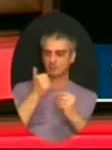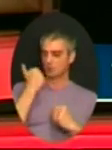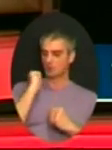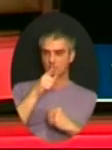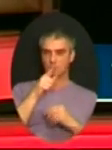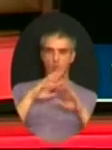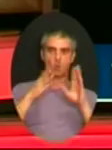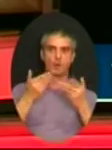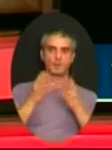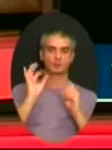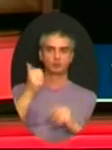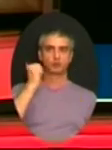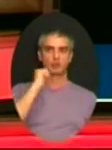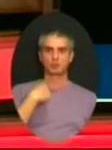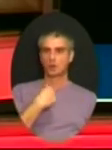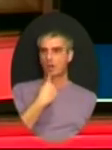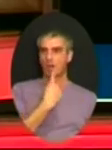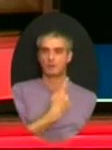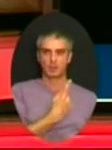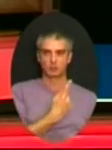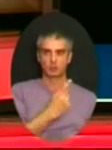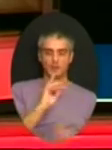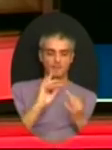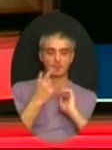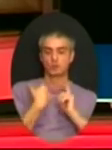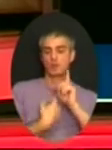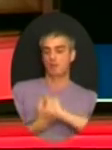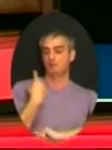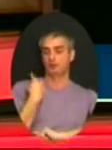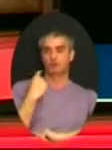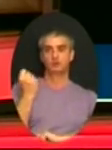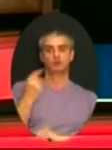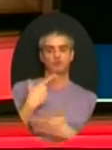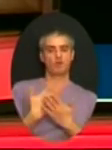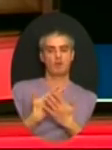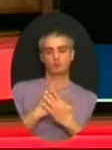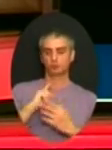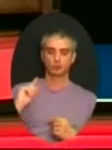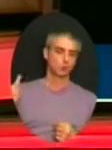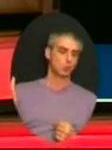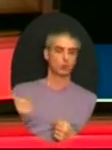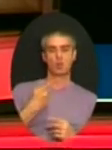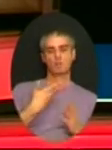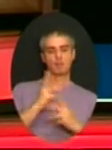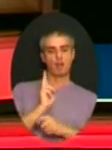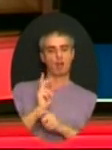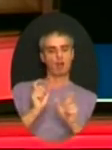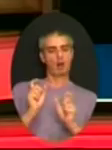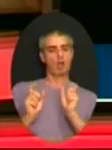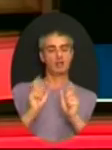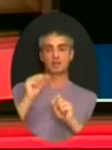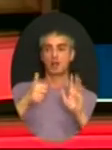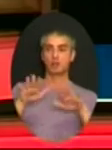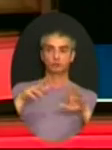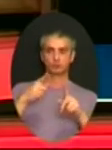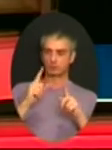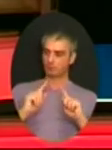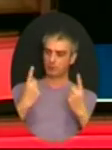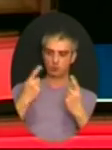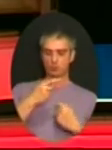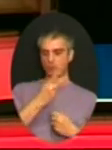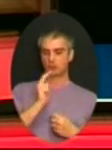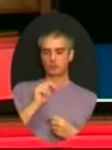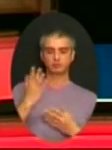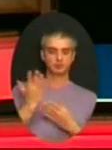גם באולפן הפתוח של אתמול, אמרנו שבניגוד לשבוע שעבר, שבוע ההמלצות, שכולם יצאו להגנתו באופן מאורגן, פתאום בנושא